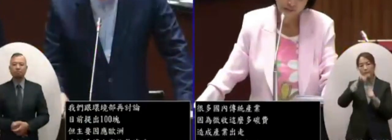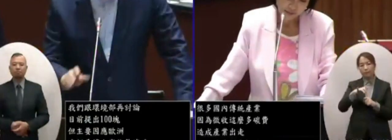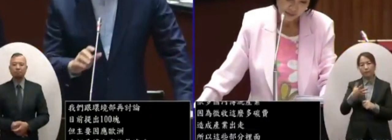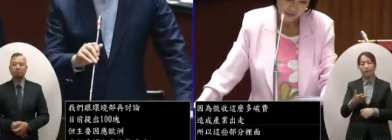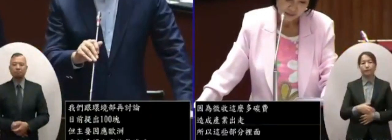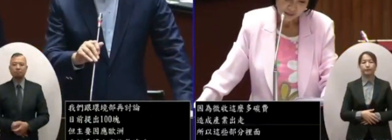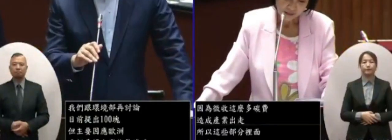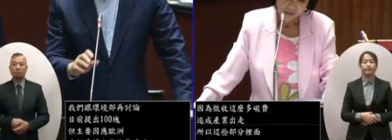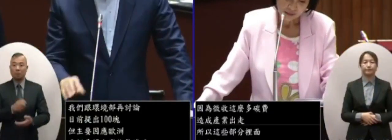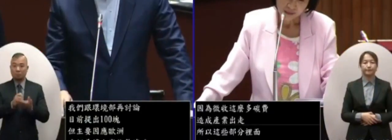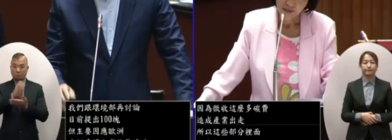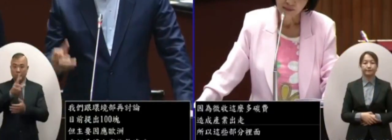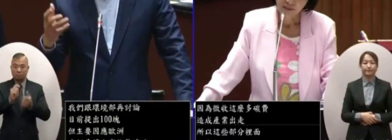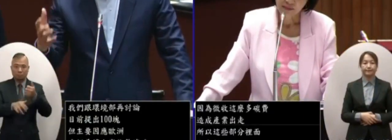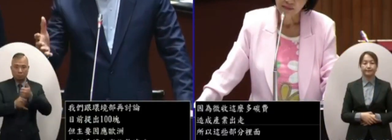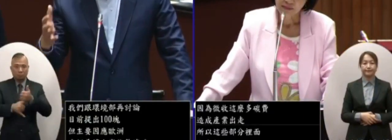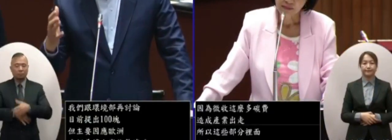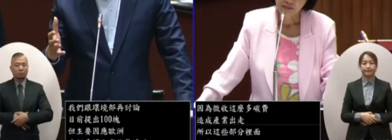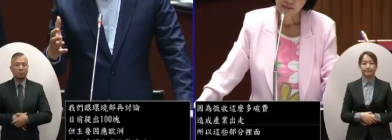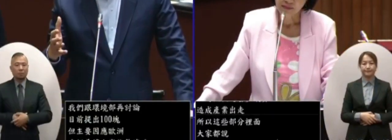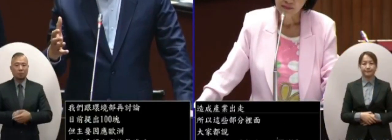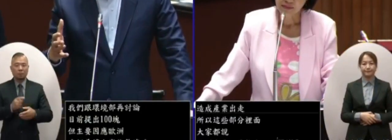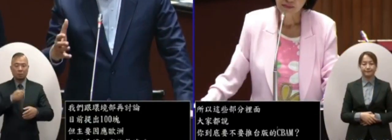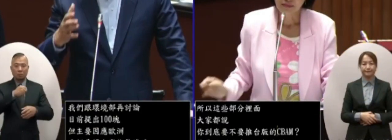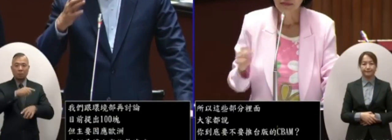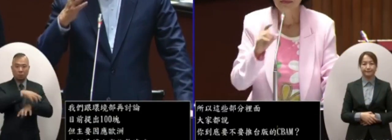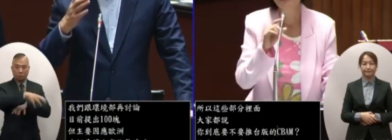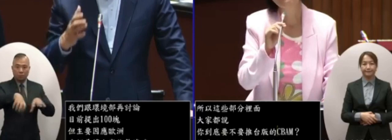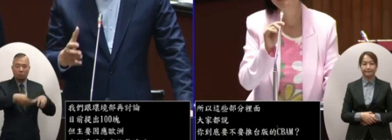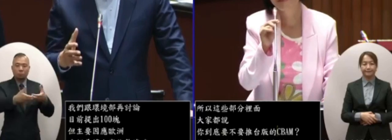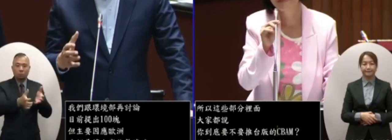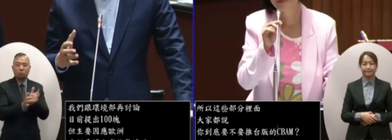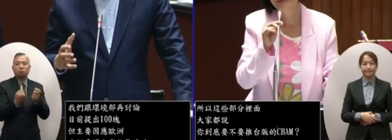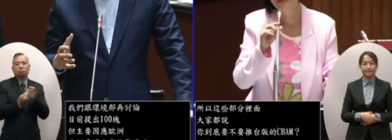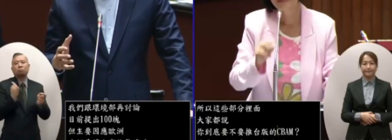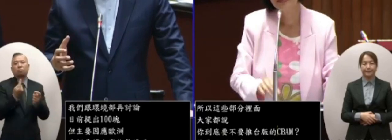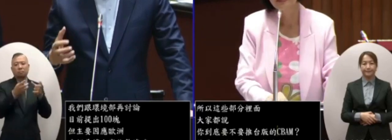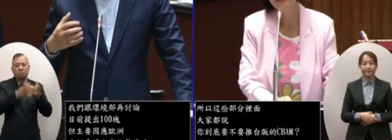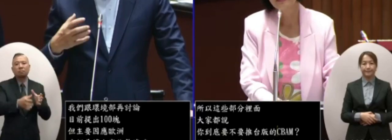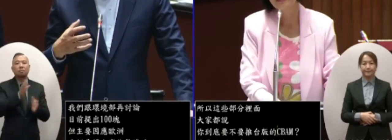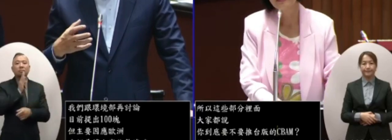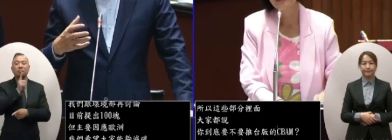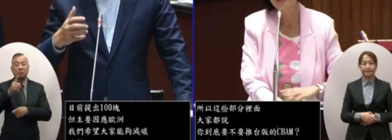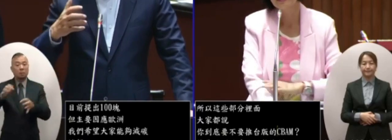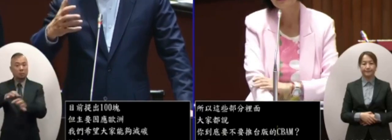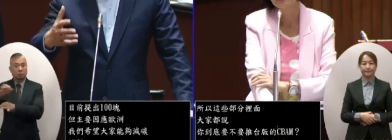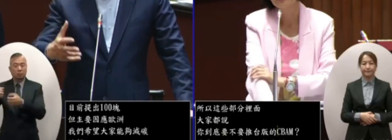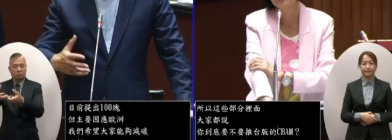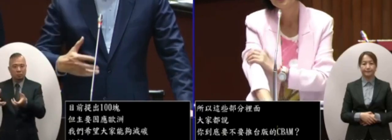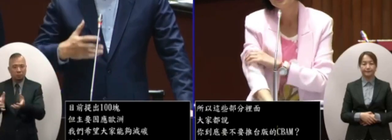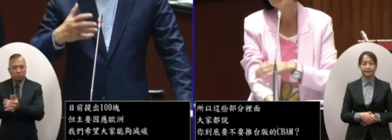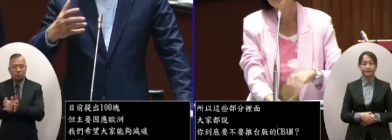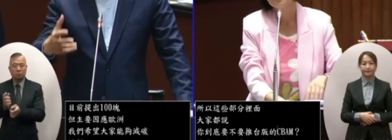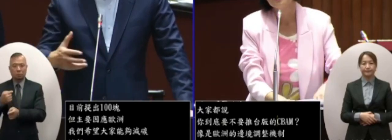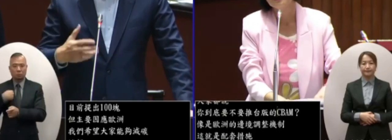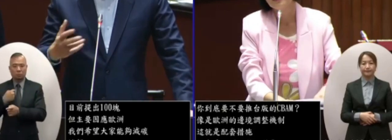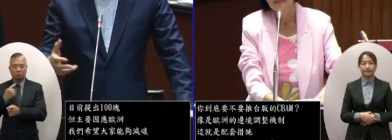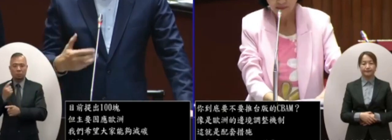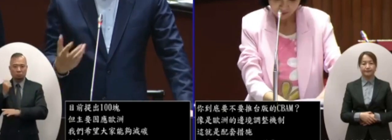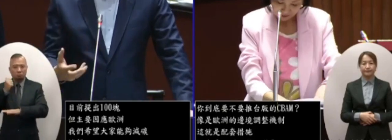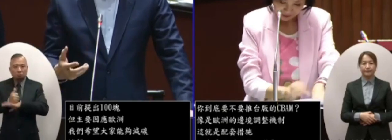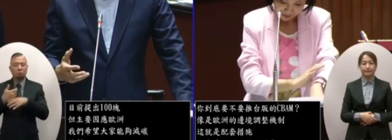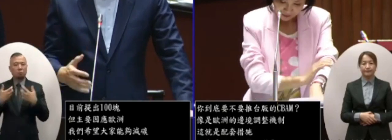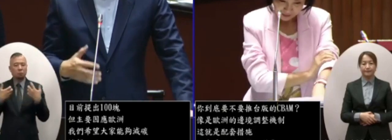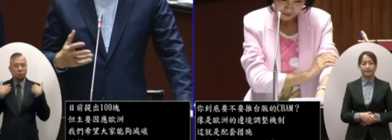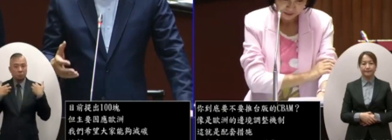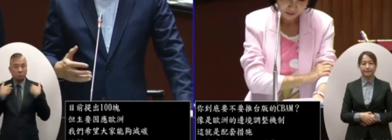在这个因为环境部也是去年才成立，那么我们现在经济部啊，我们上来以后我们在不断的在讨论，那我们希